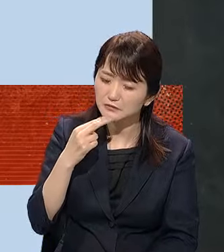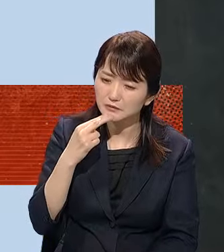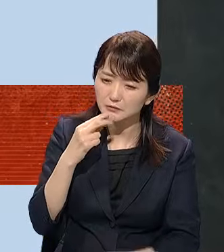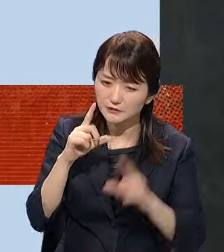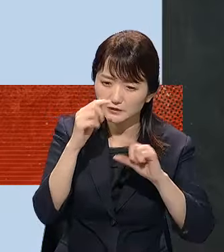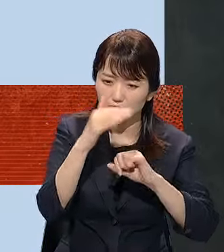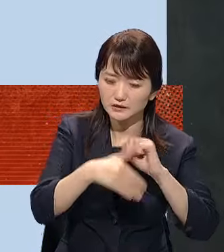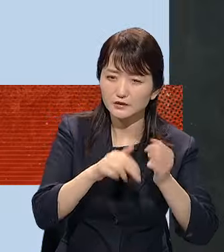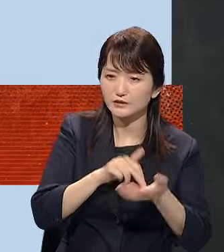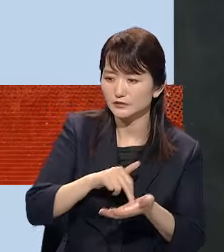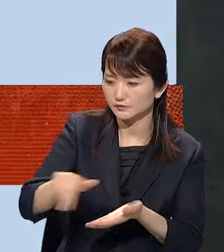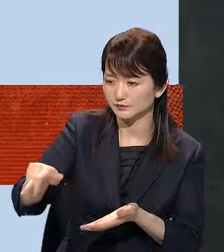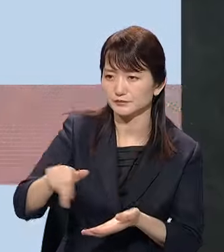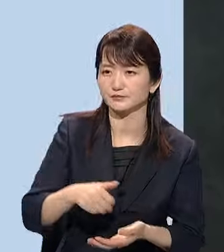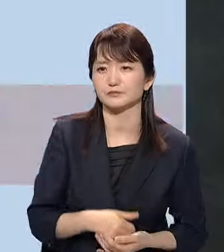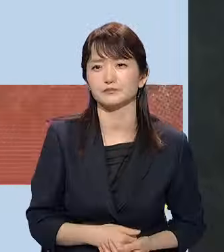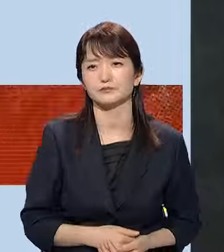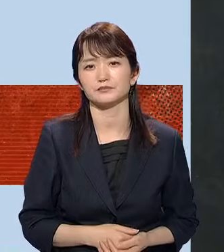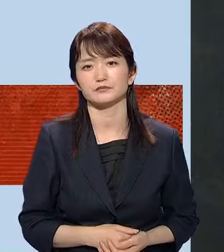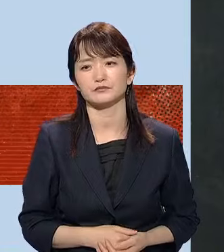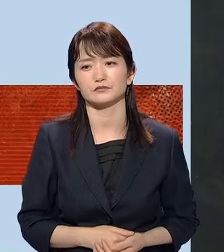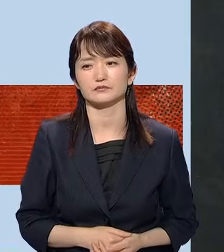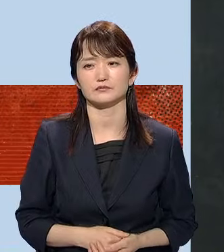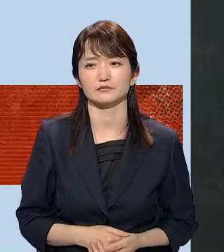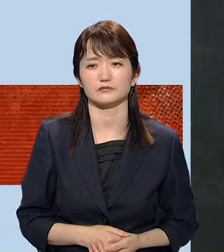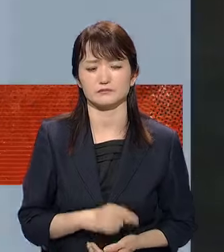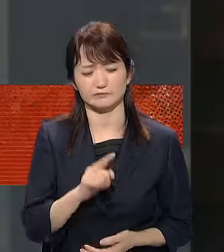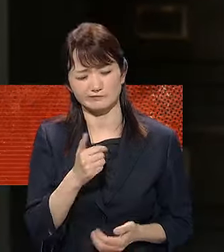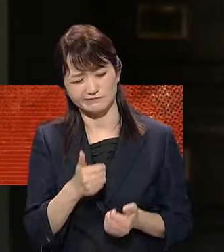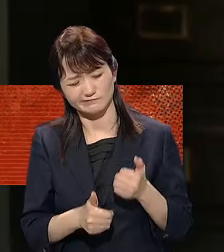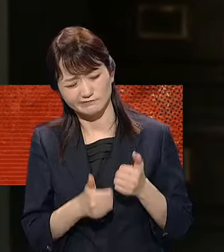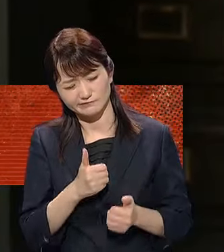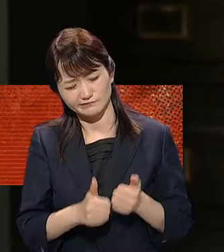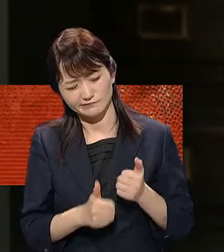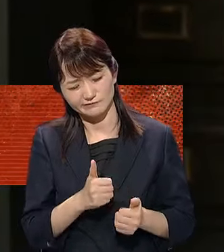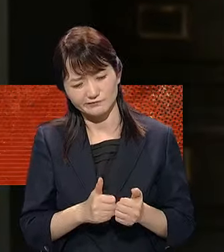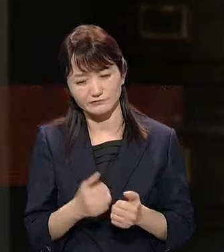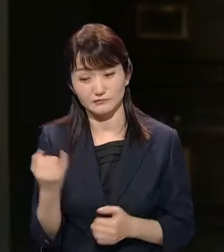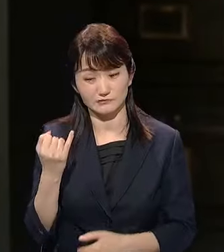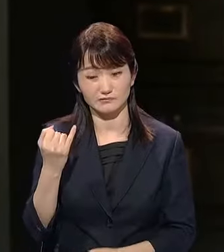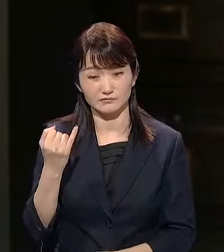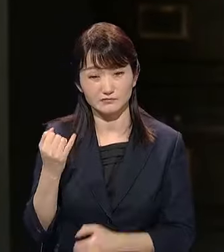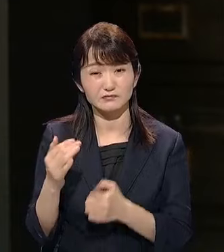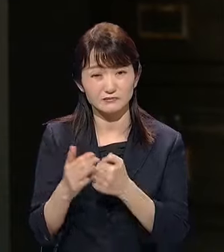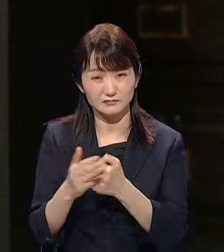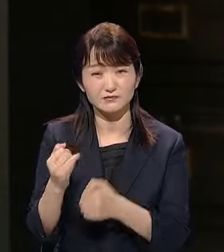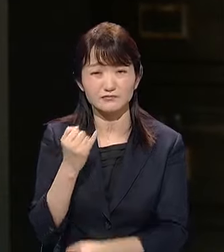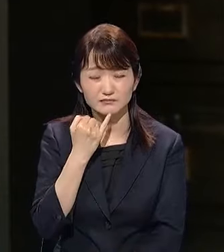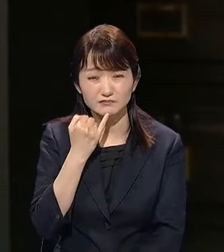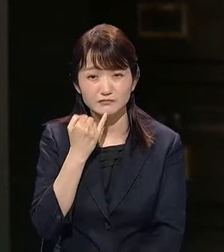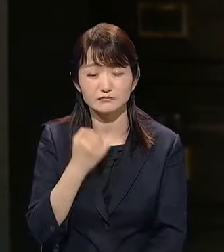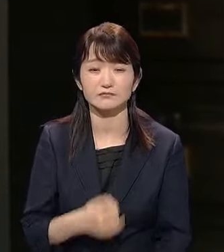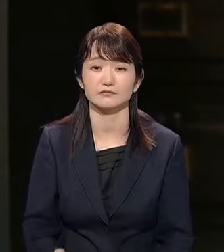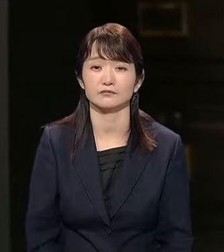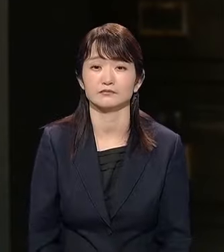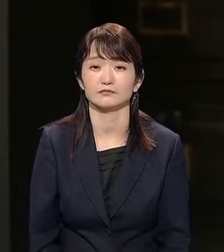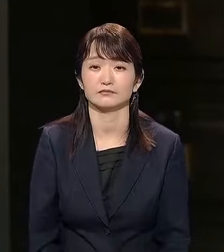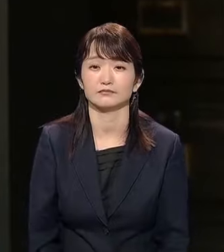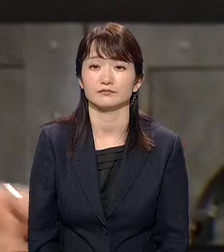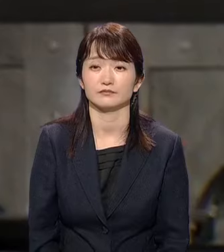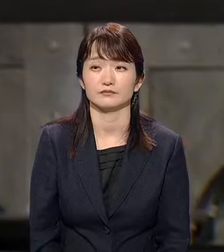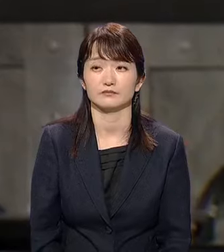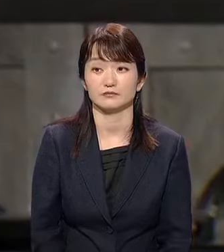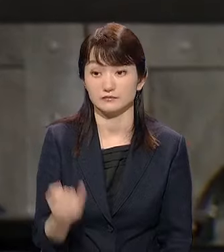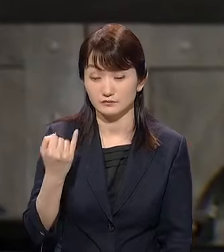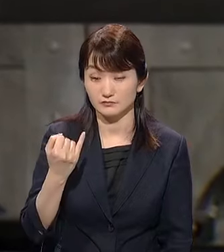여자니까 괜찮겠지. 뭐 뭔가 조금 꺼림칙하면서도 여자니까 괜찮겠지. 예, 그렇게 해서 여자니까 괜찮은 줄